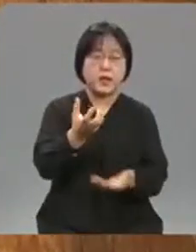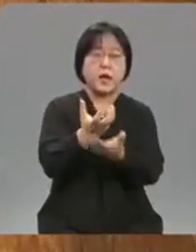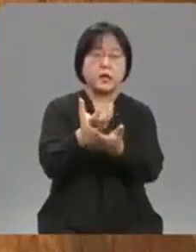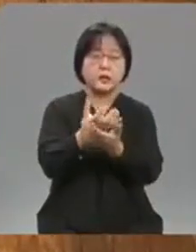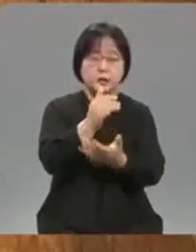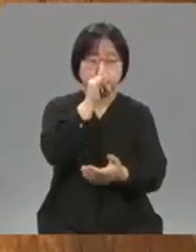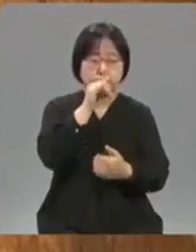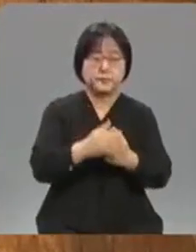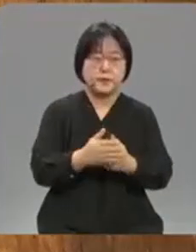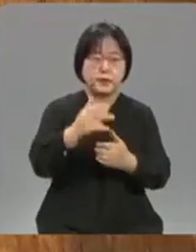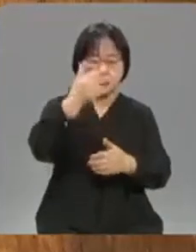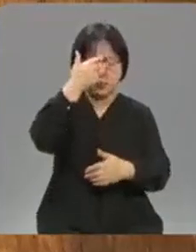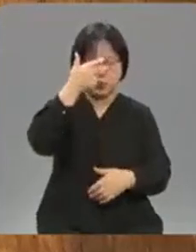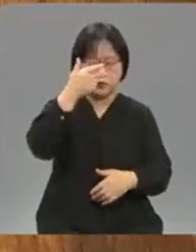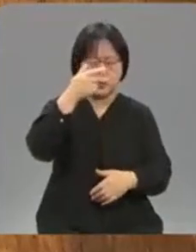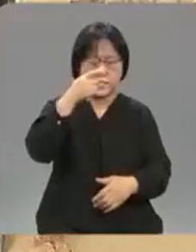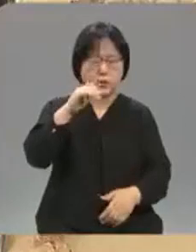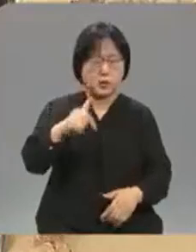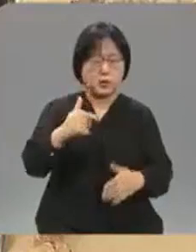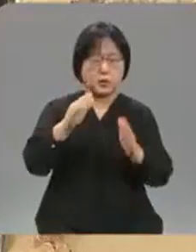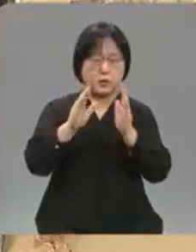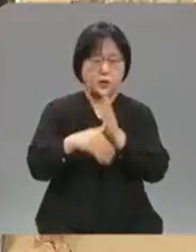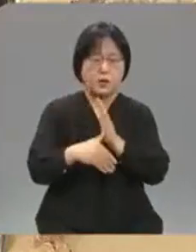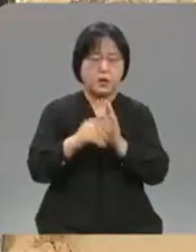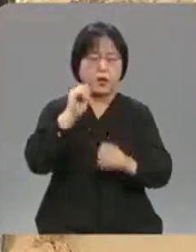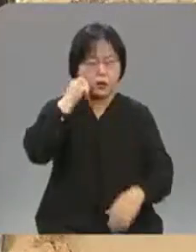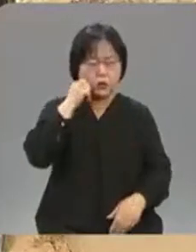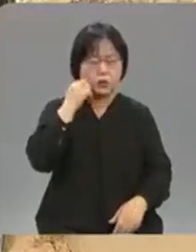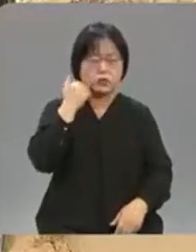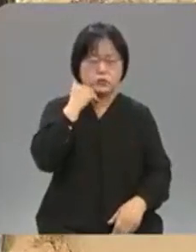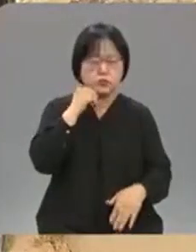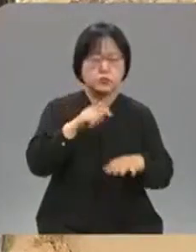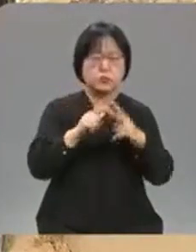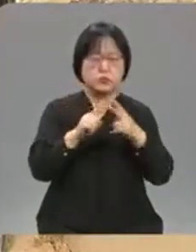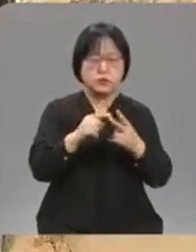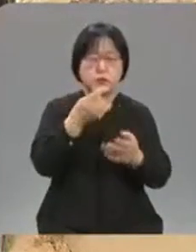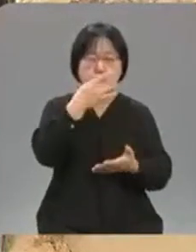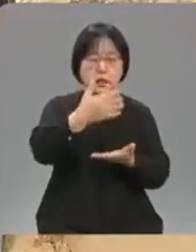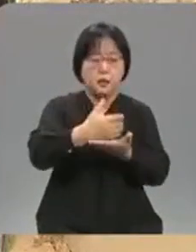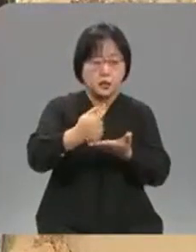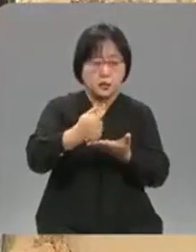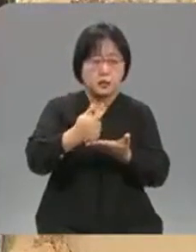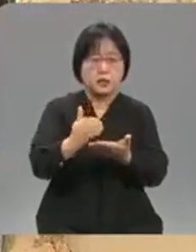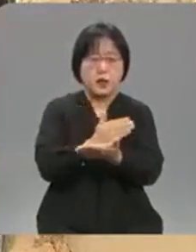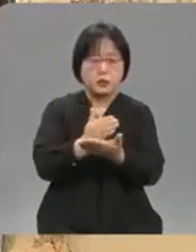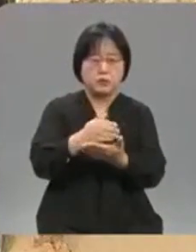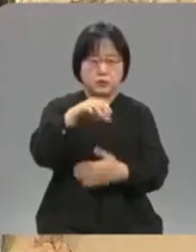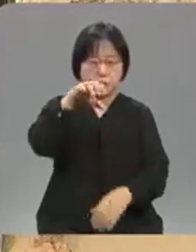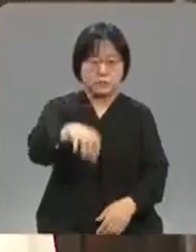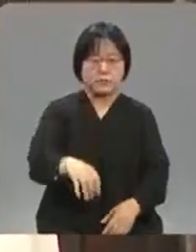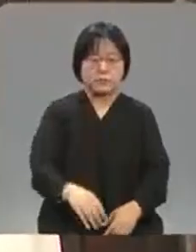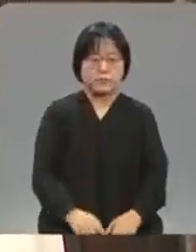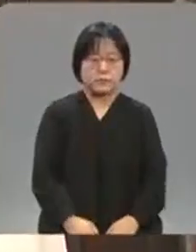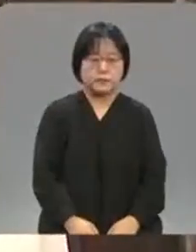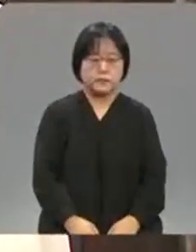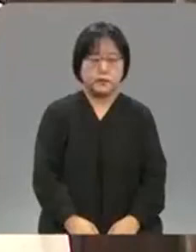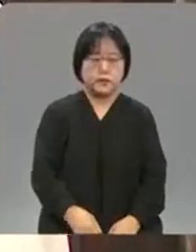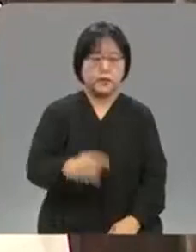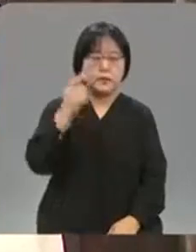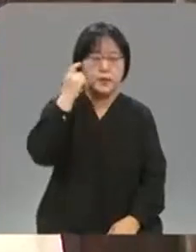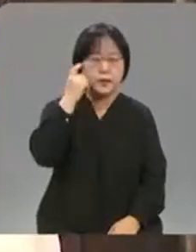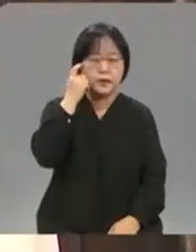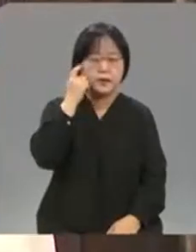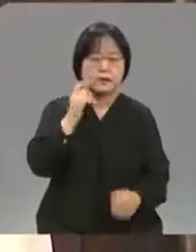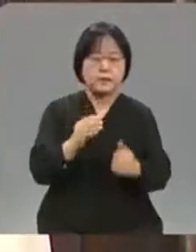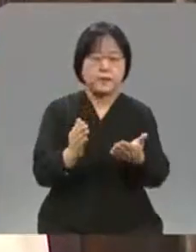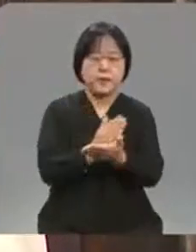있습니다. 조선 영조 때 류이주 선생이 어려운 이웃 누구나 곡식을 가져가라며 나눔을 실천한 장소입니다. 이제 정신적으로 베풀